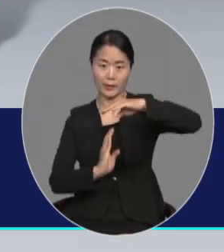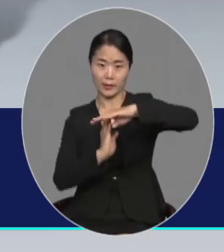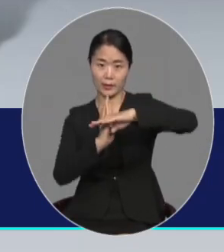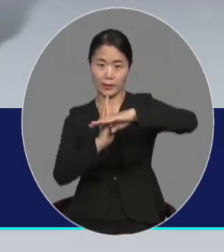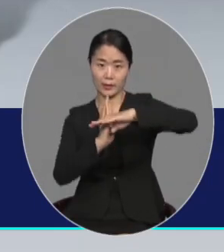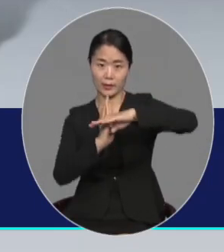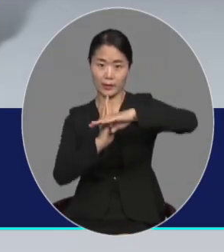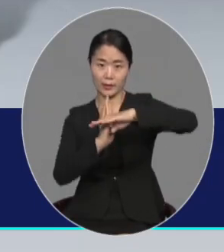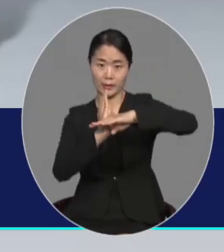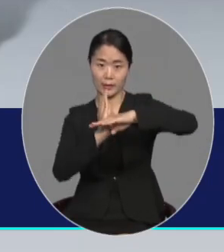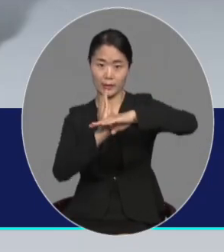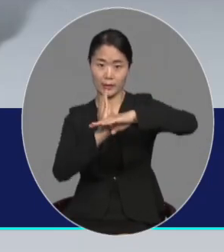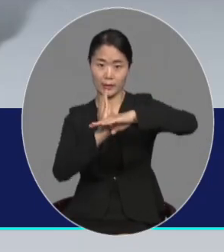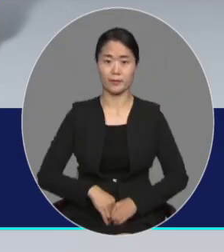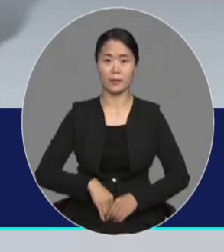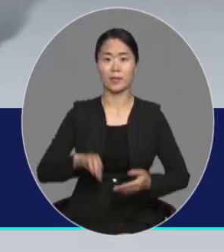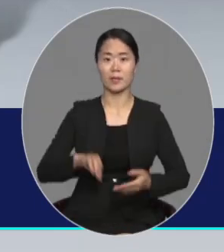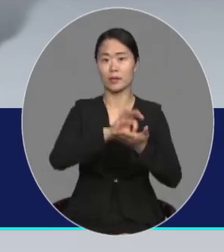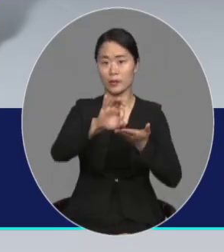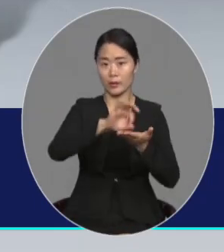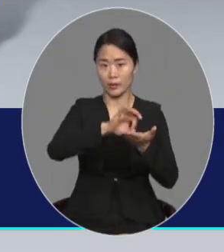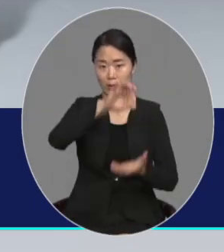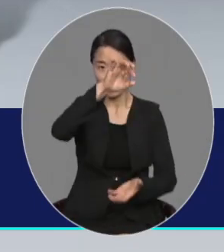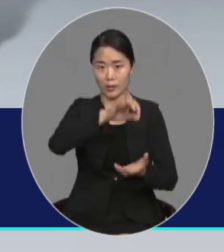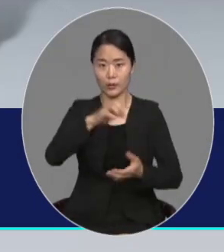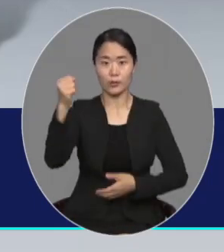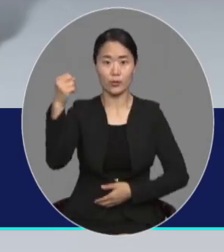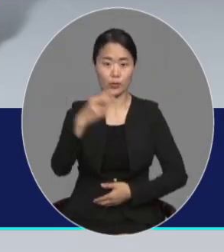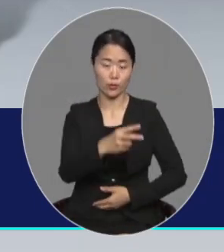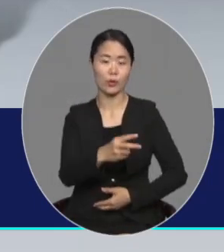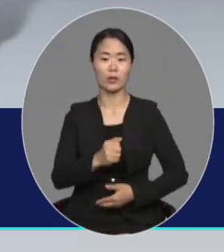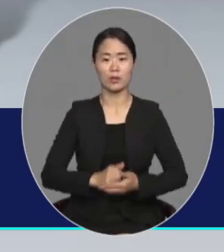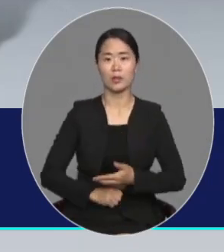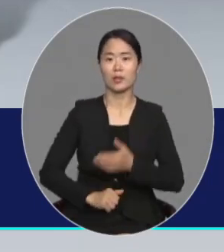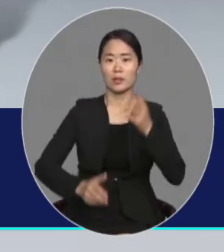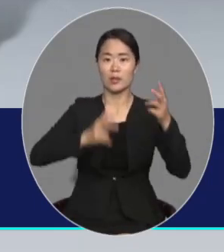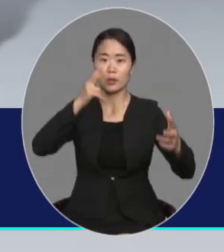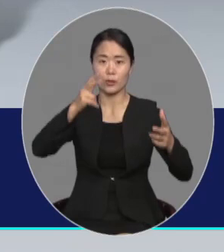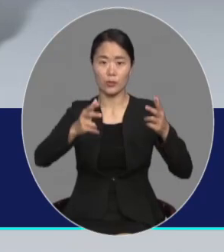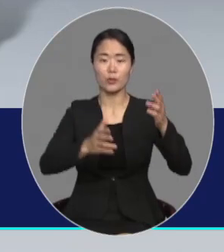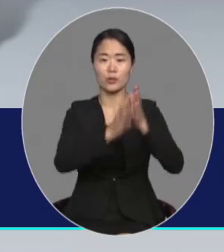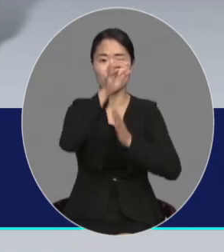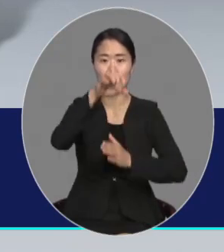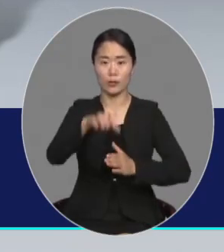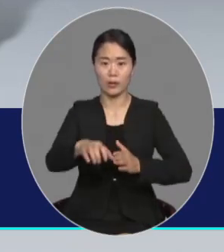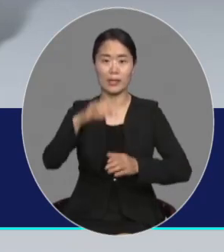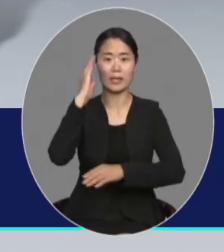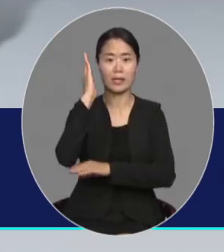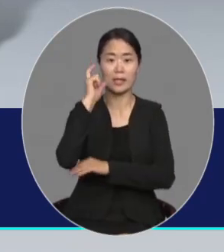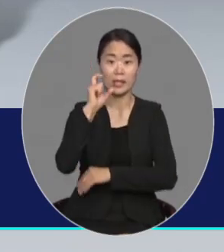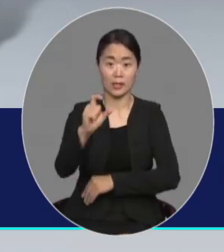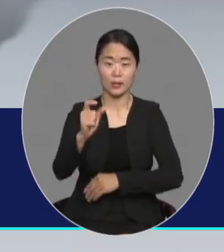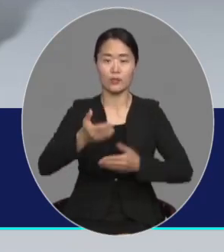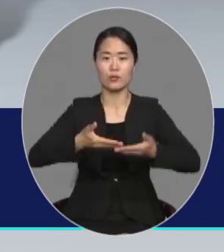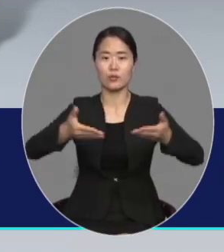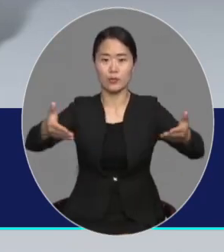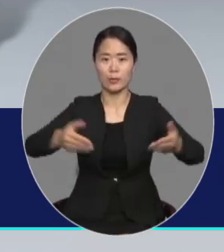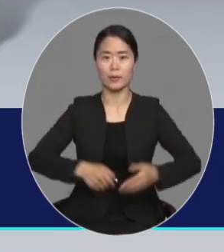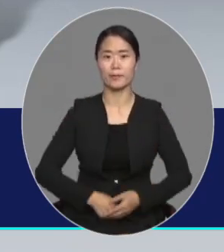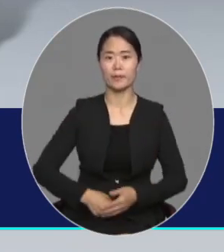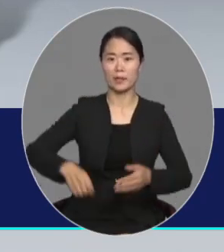전력 자립률과 전력가 많은 산업도시임을 강점으로 내세우며 분산에너지 특화지역